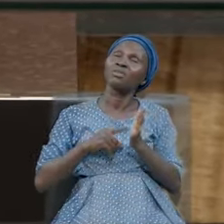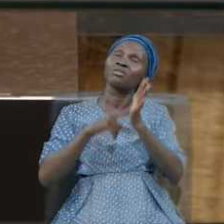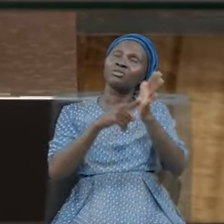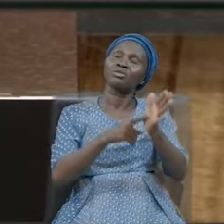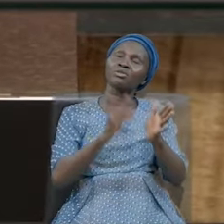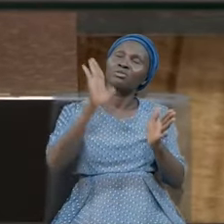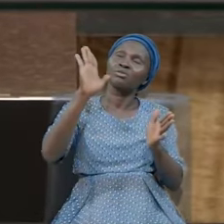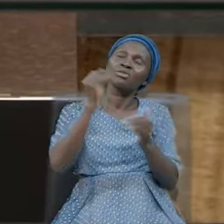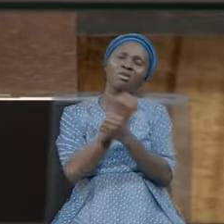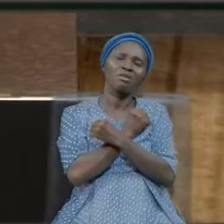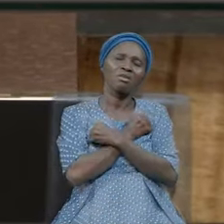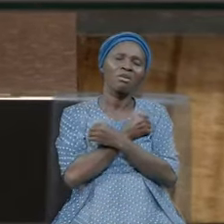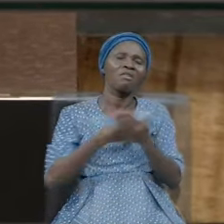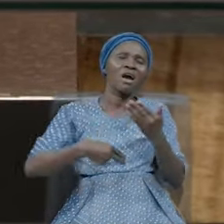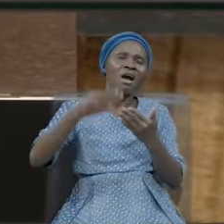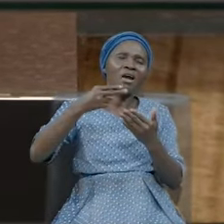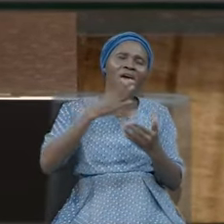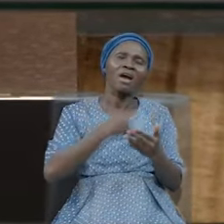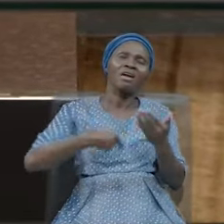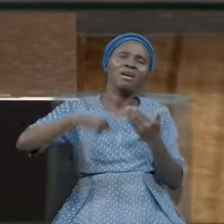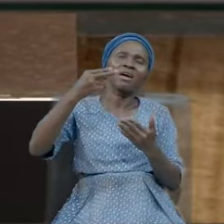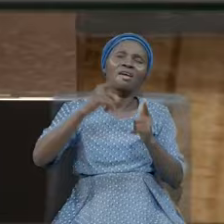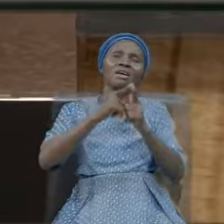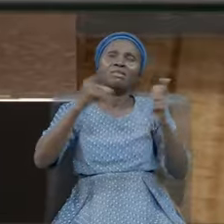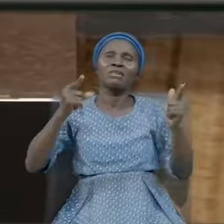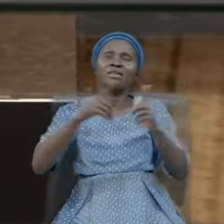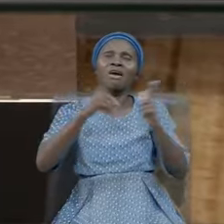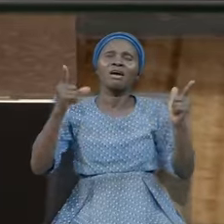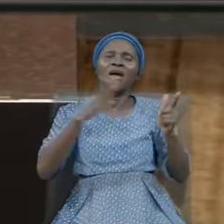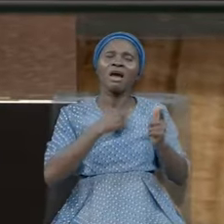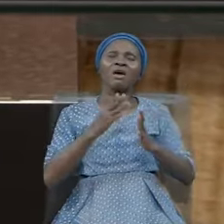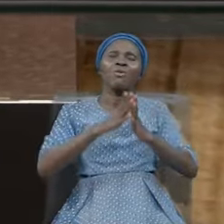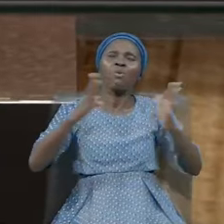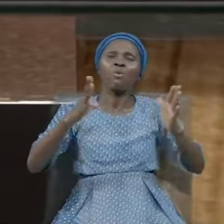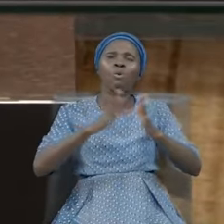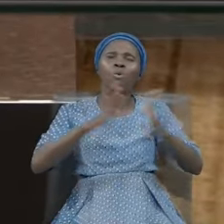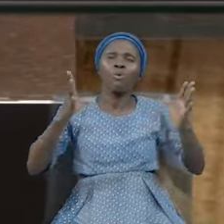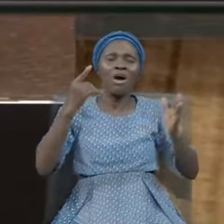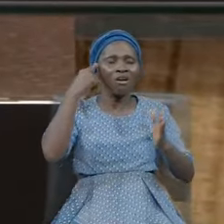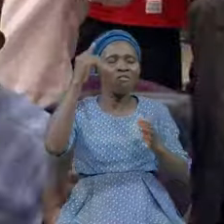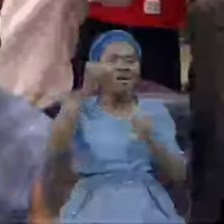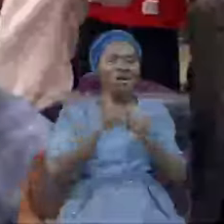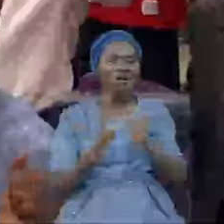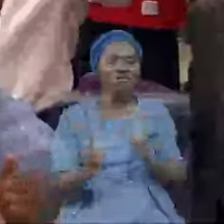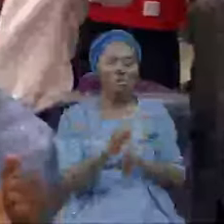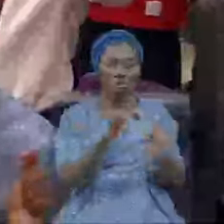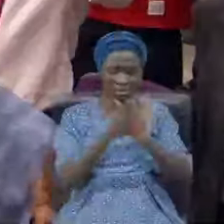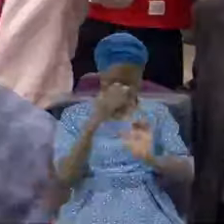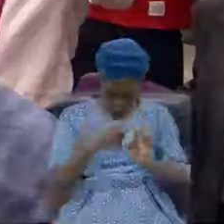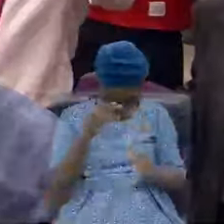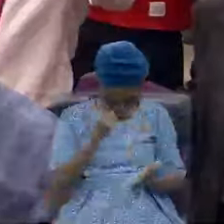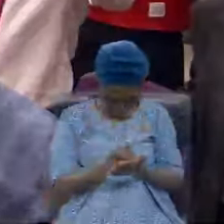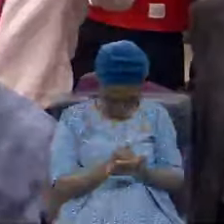Montre, répands ton amour plus grand, plus élargi, pour tout le monde au nom